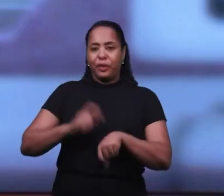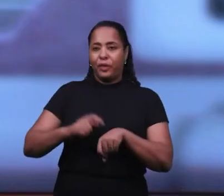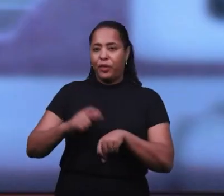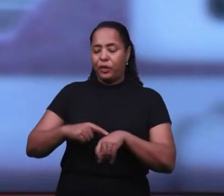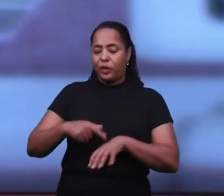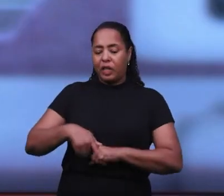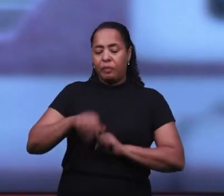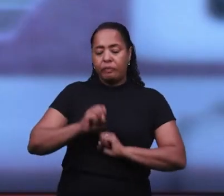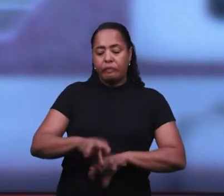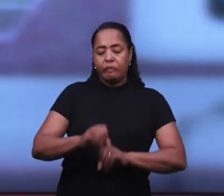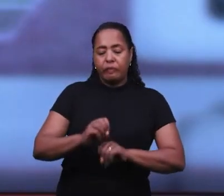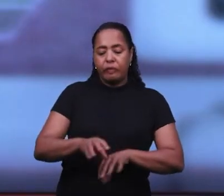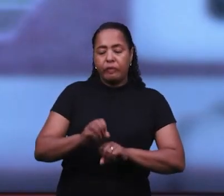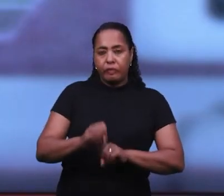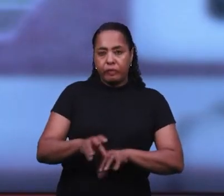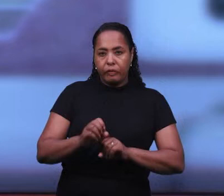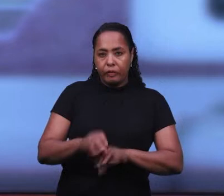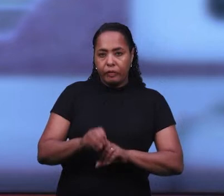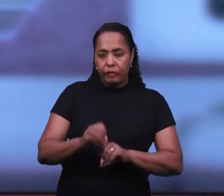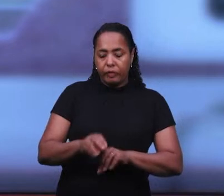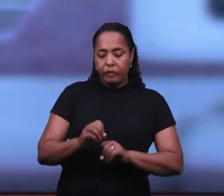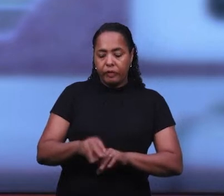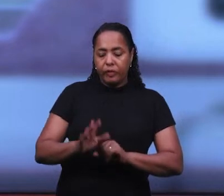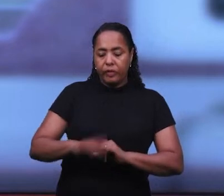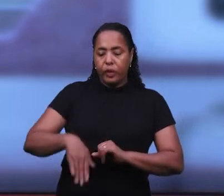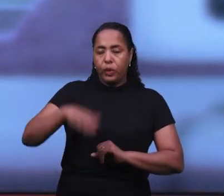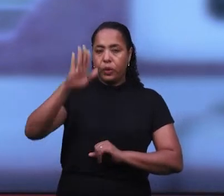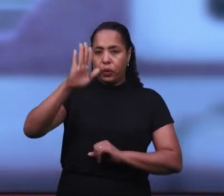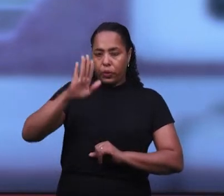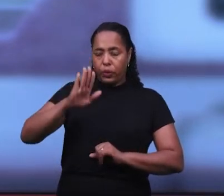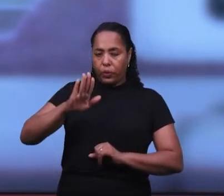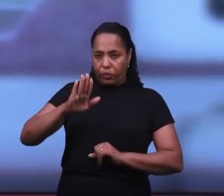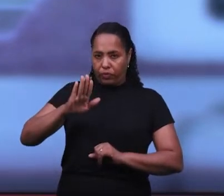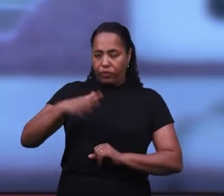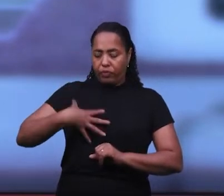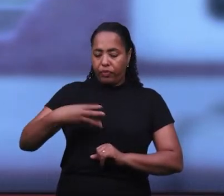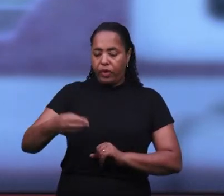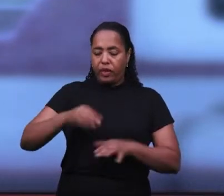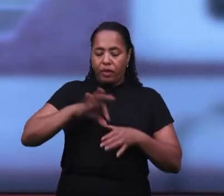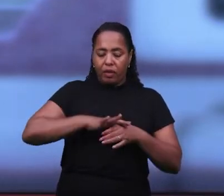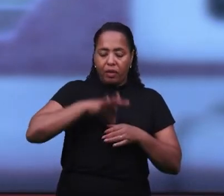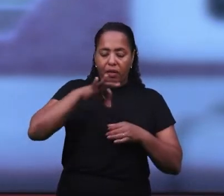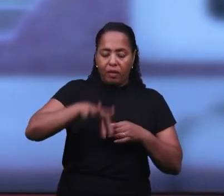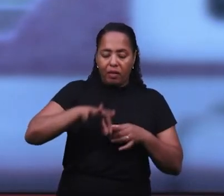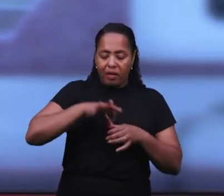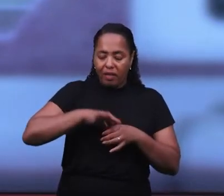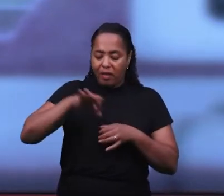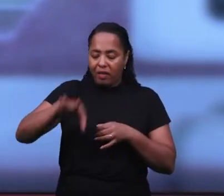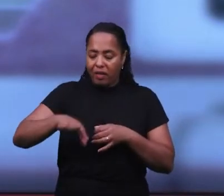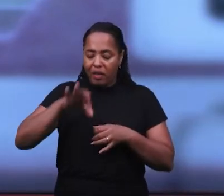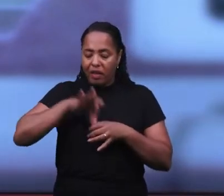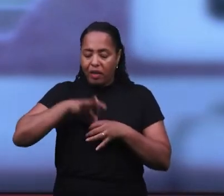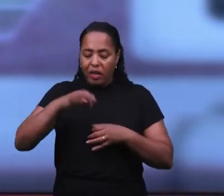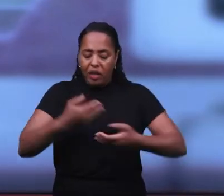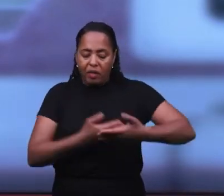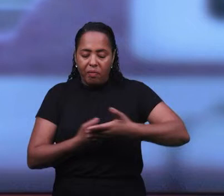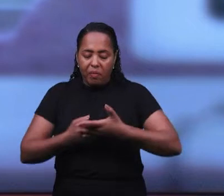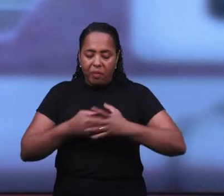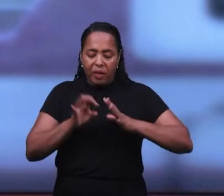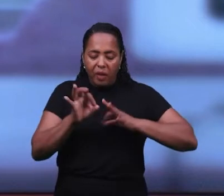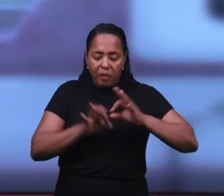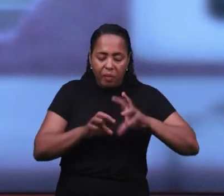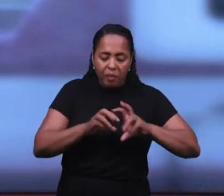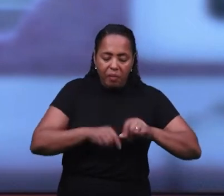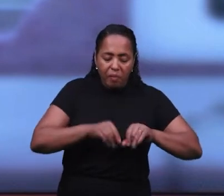sentiments d'auto-estime. Et quand nous éduquons, élevons nos enfants, nous pouvons dire que nous plantons des